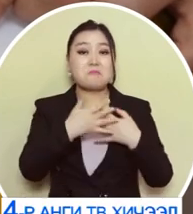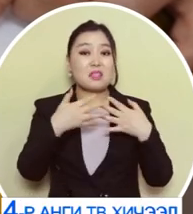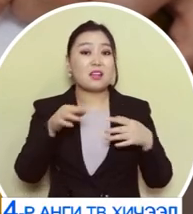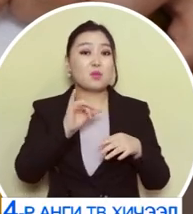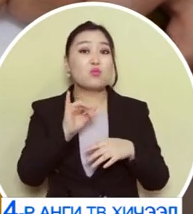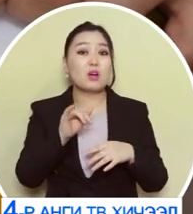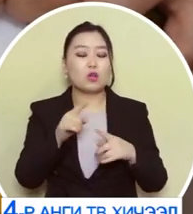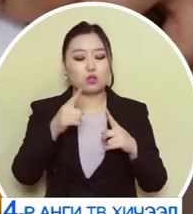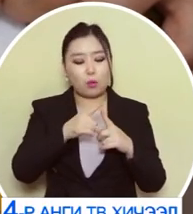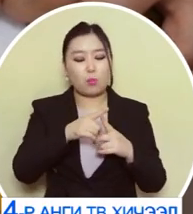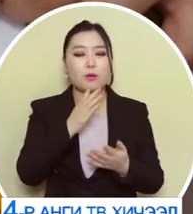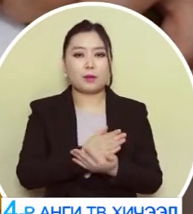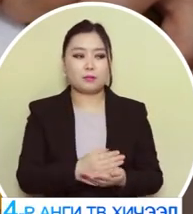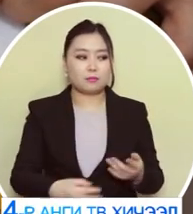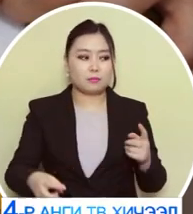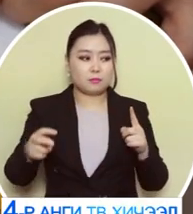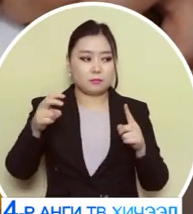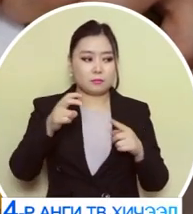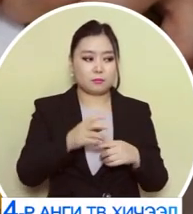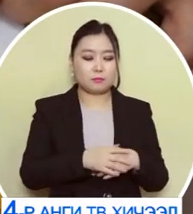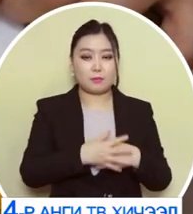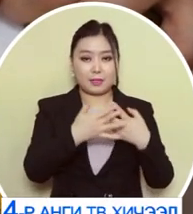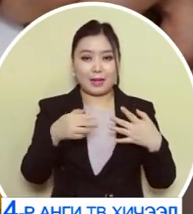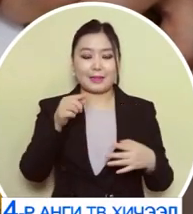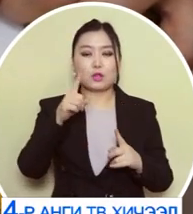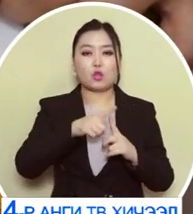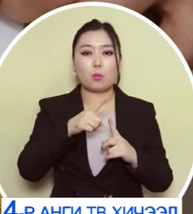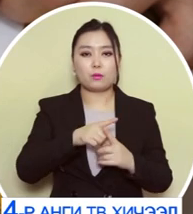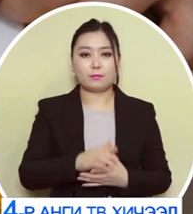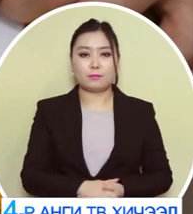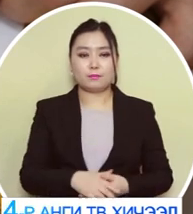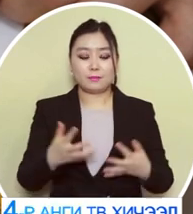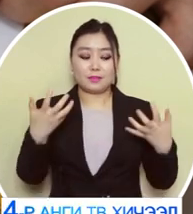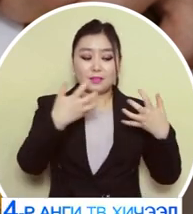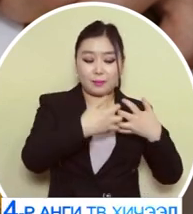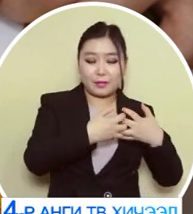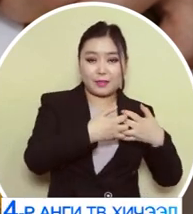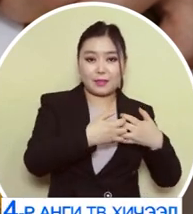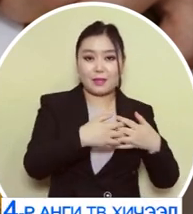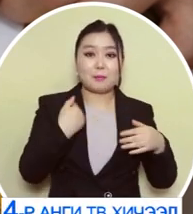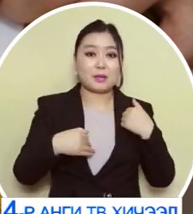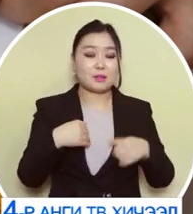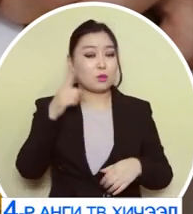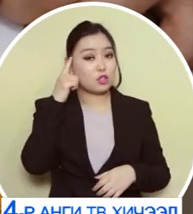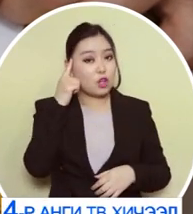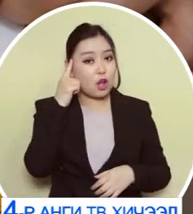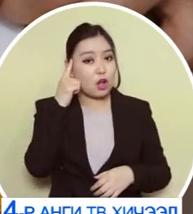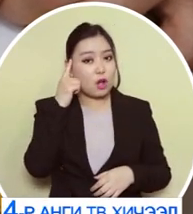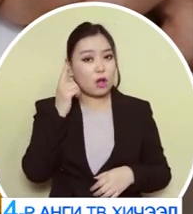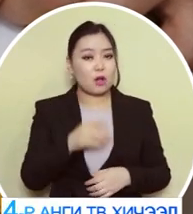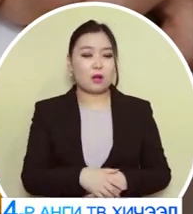Бұл неден жасалған? Темір. Мен жанбайды деп ойлаймын,